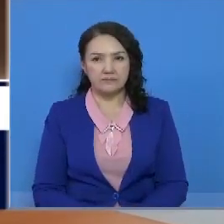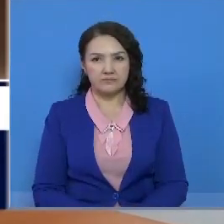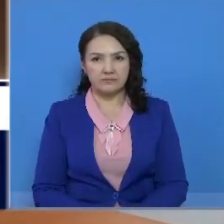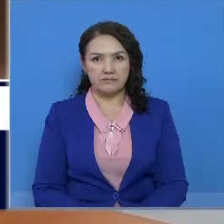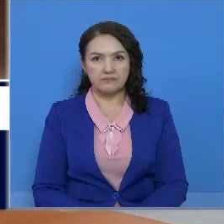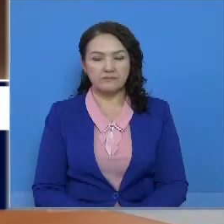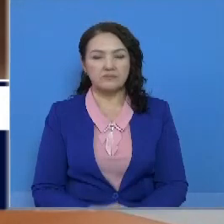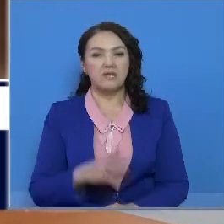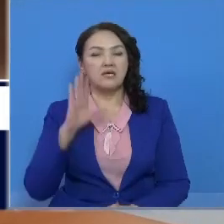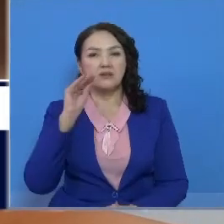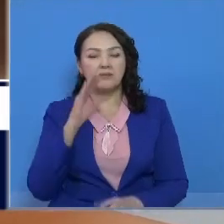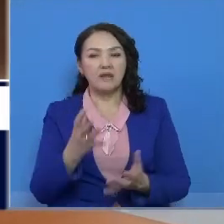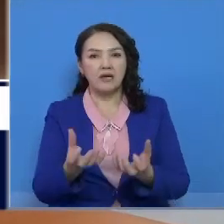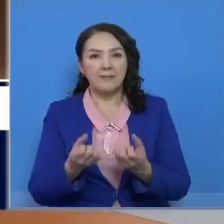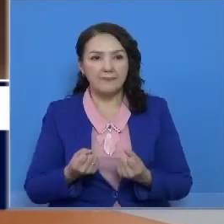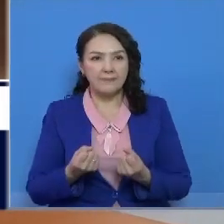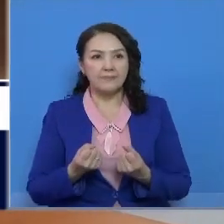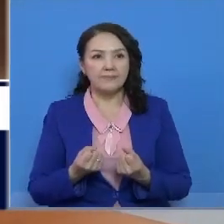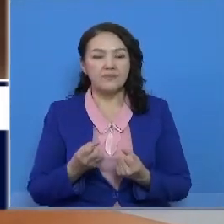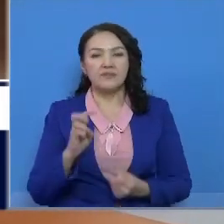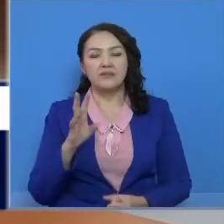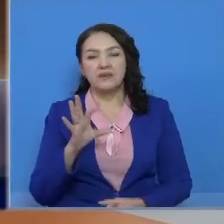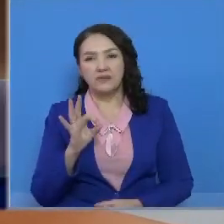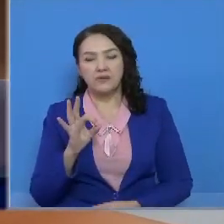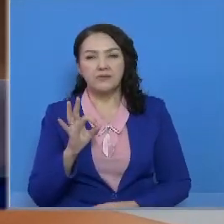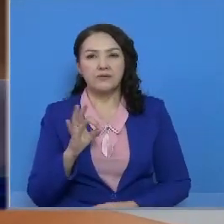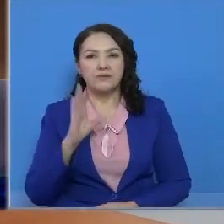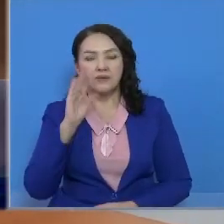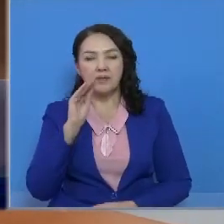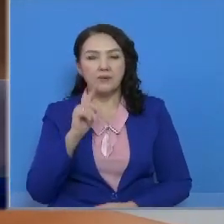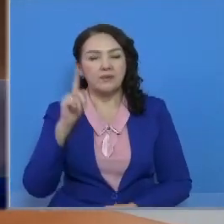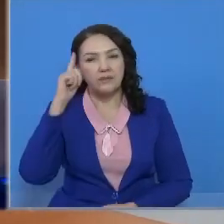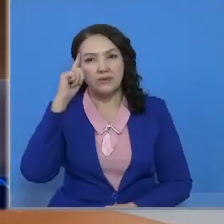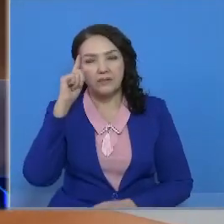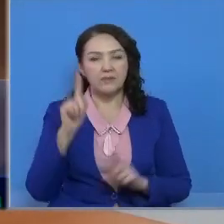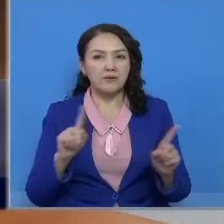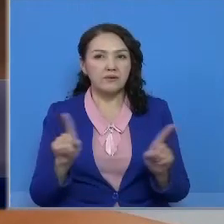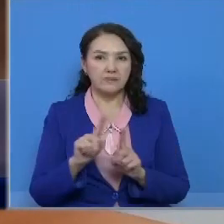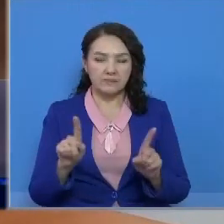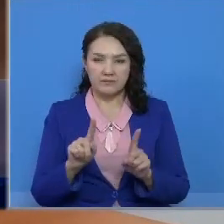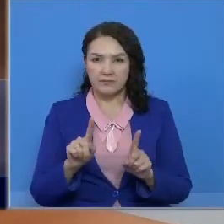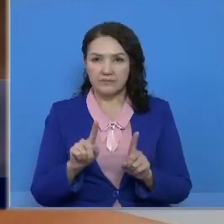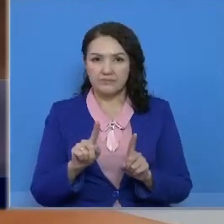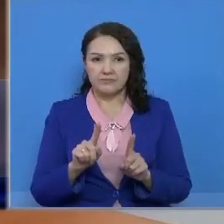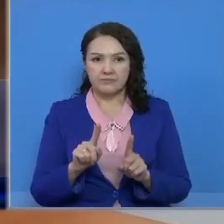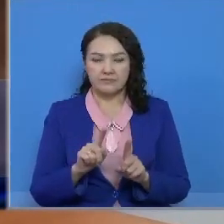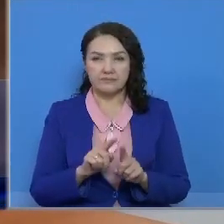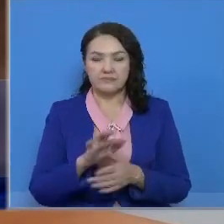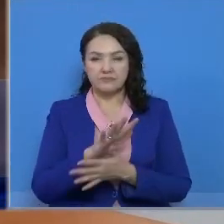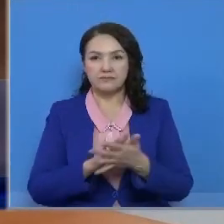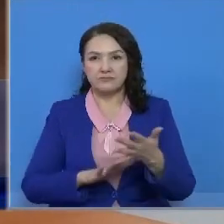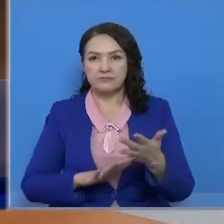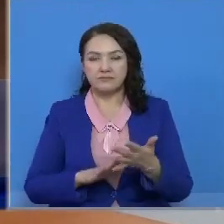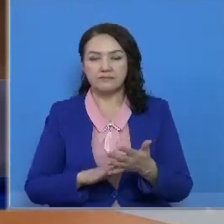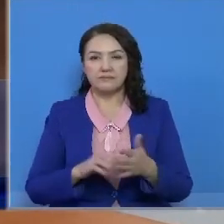какую-то часть собака Не отлавливают ну какую-то часть собак мы так подозреваем что продолжают